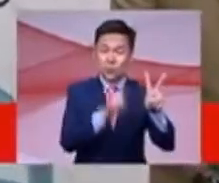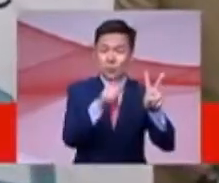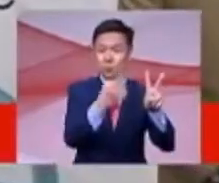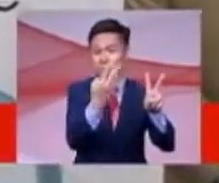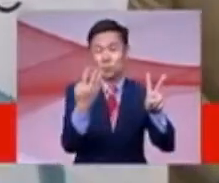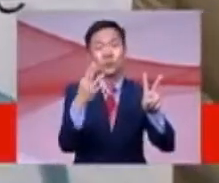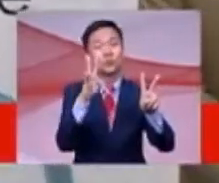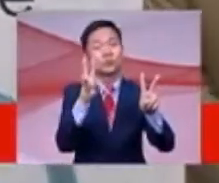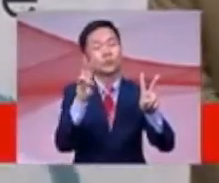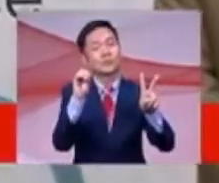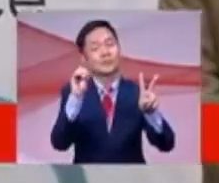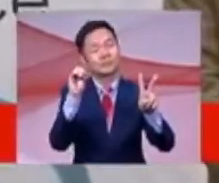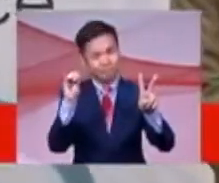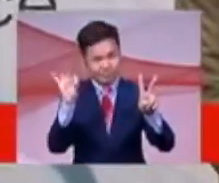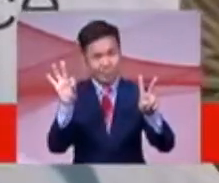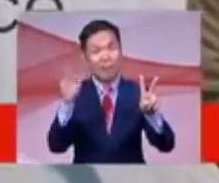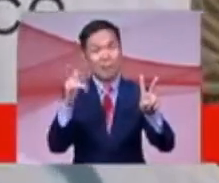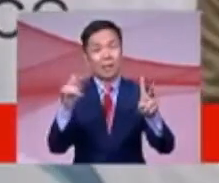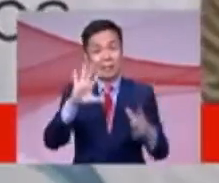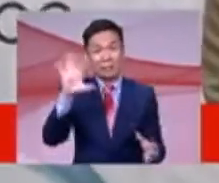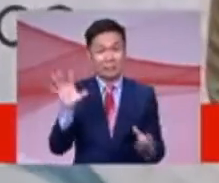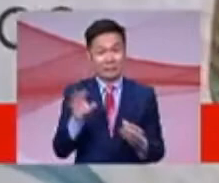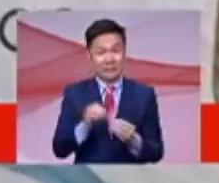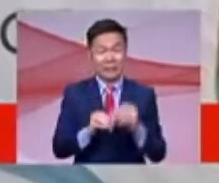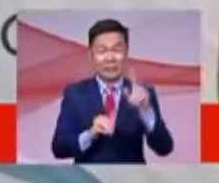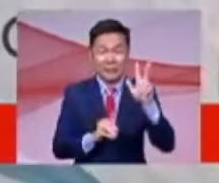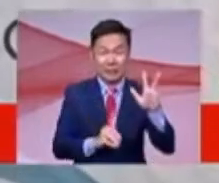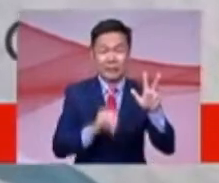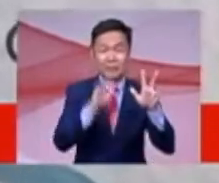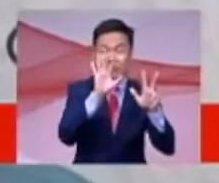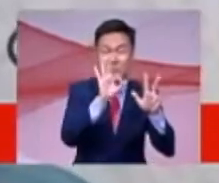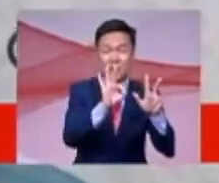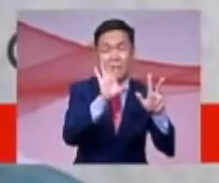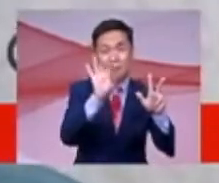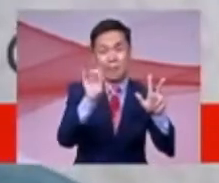kes. Jumlah kes kumulatif ialah